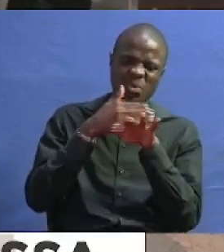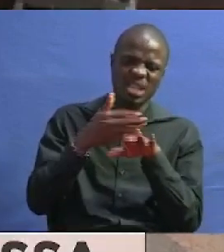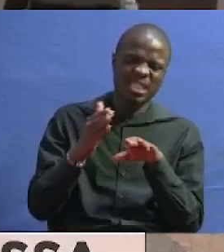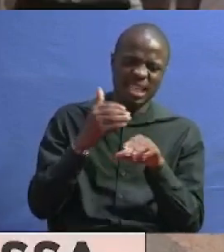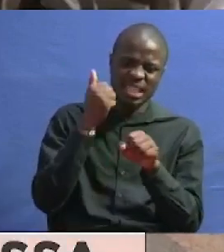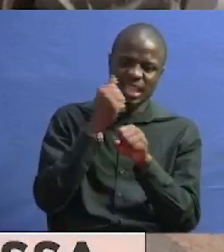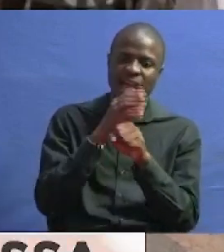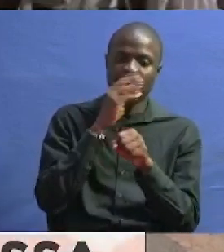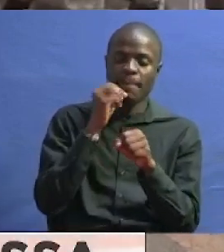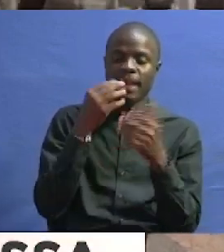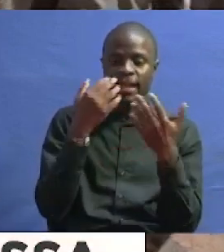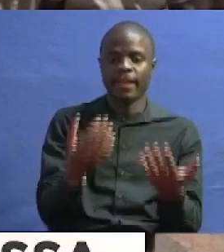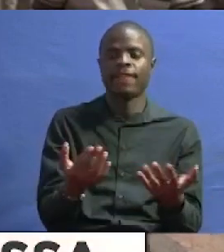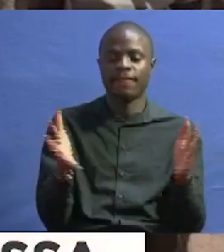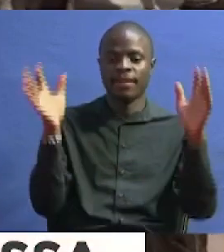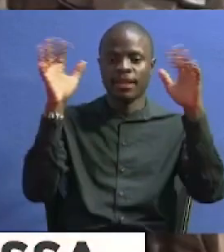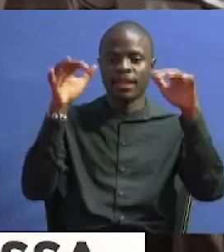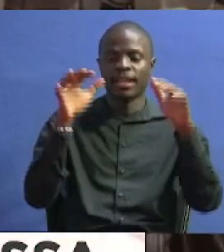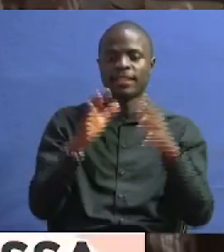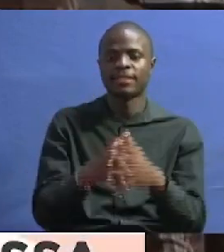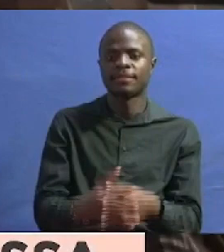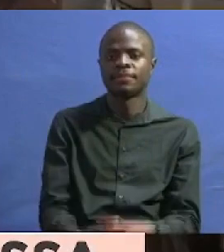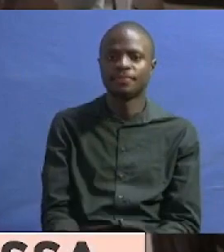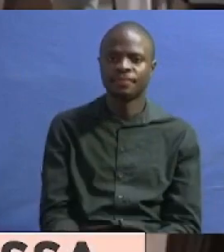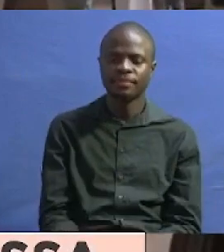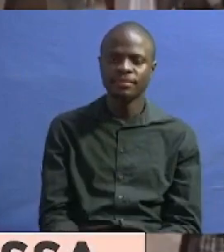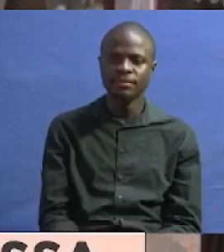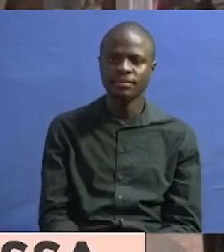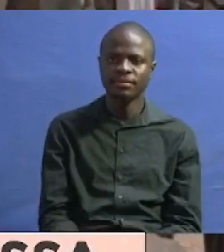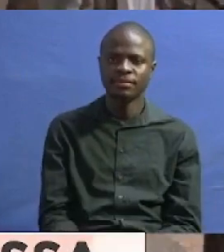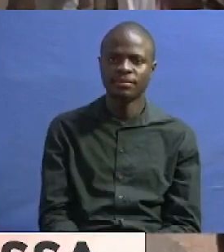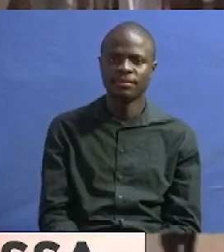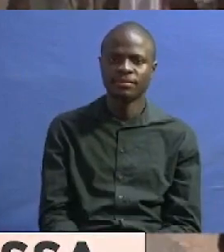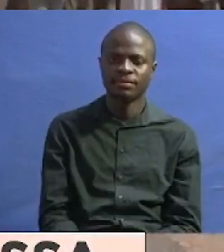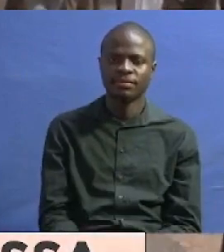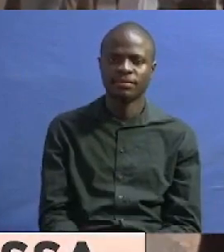iliyoletwa na mafuriko. Munene Waweru, Runinga ya KU.